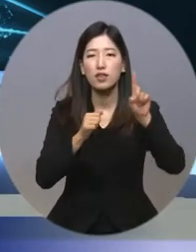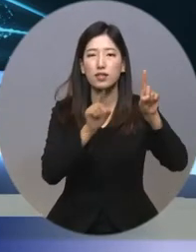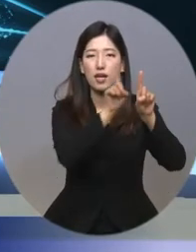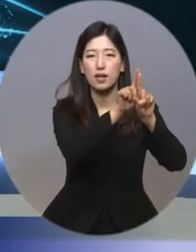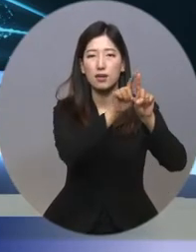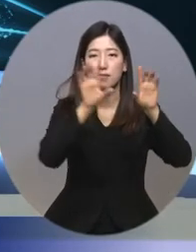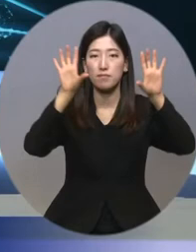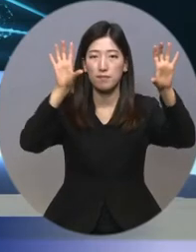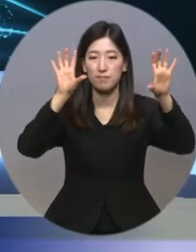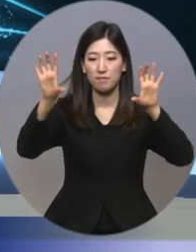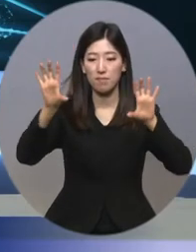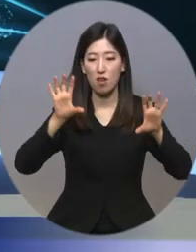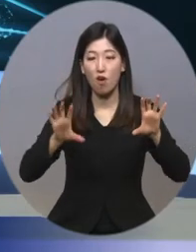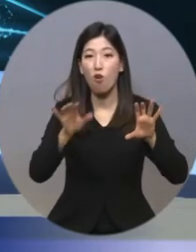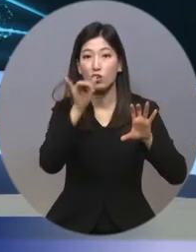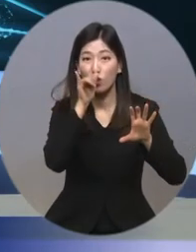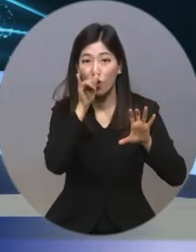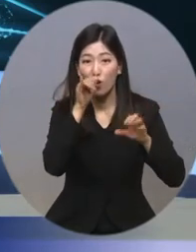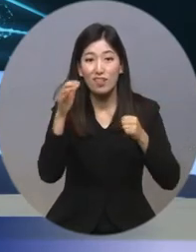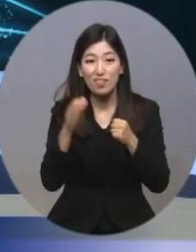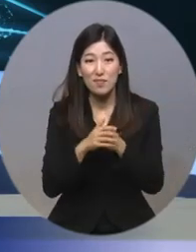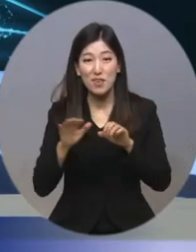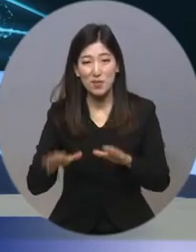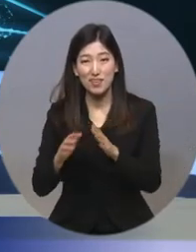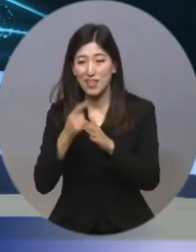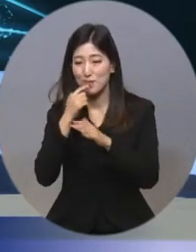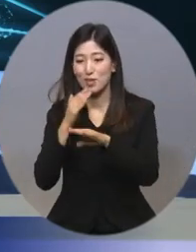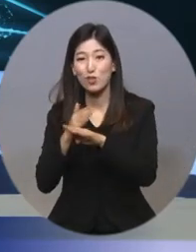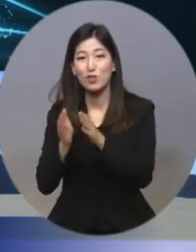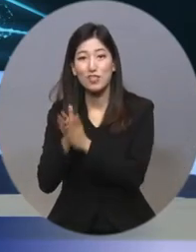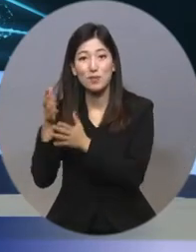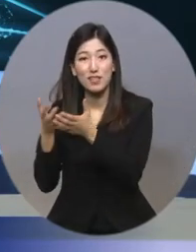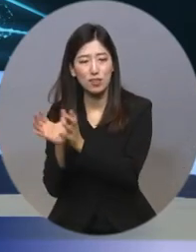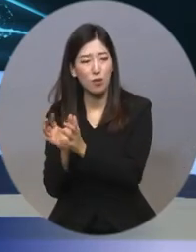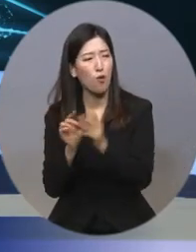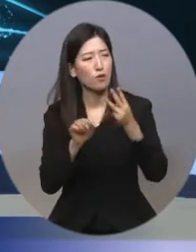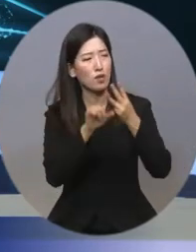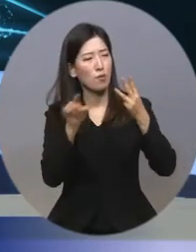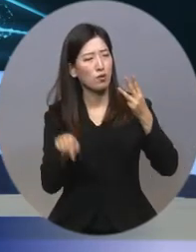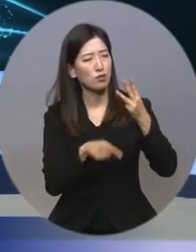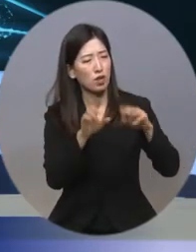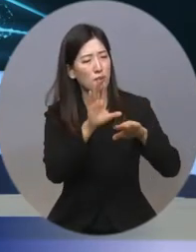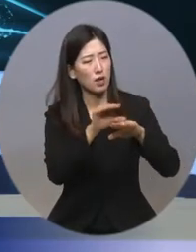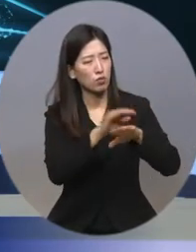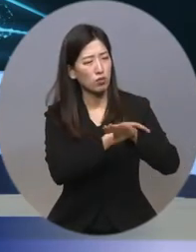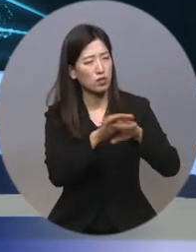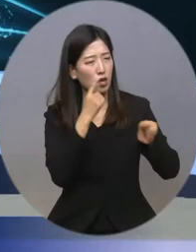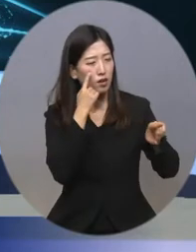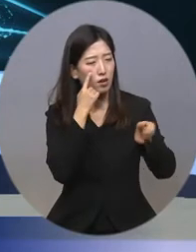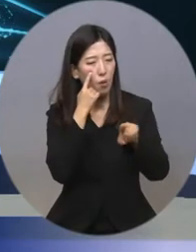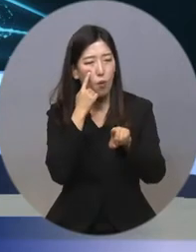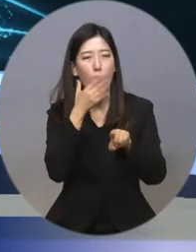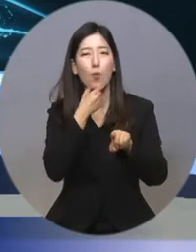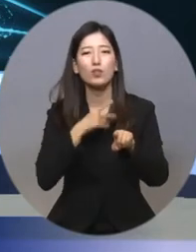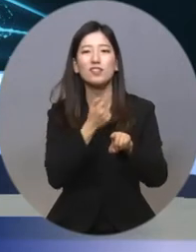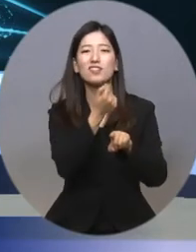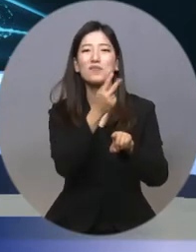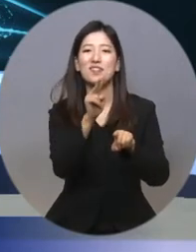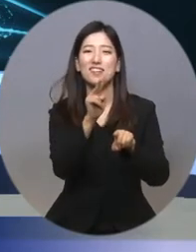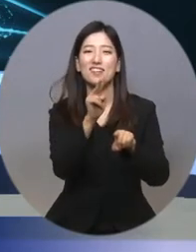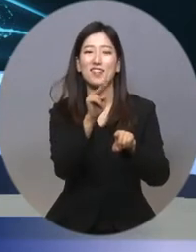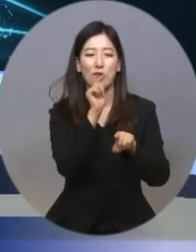민주언론시민연합에서 선정한 3월의 좋은 보도상을 수상했습니다. 아울러 지난 제8회